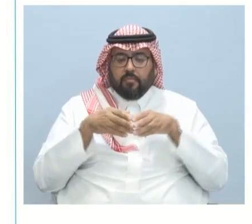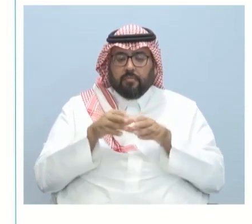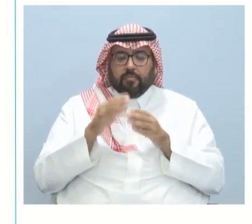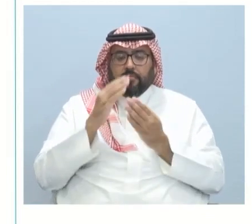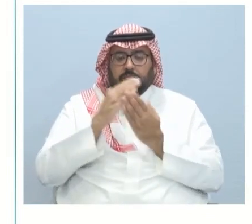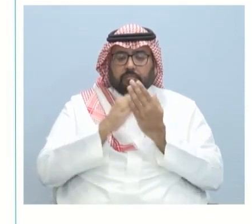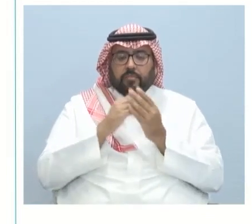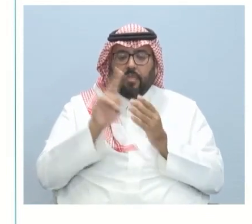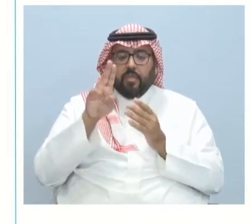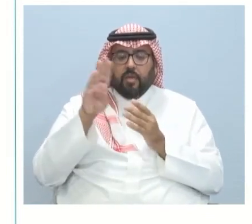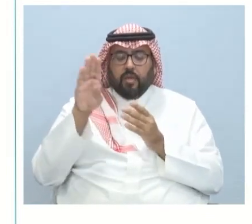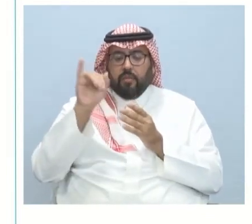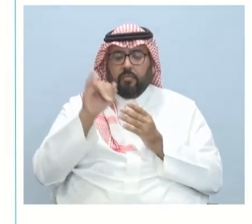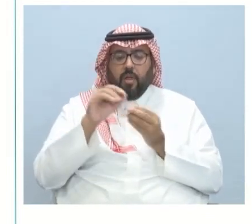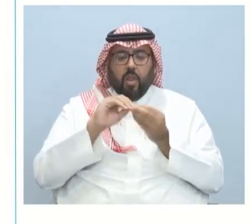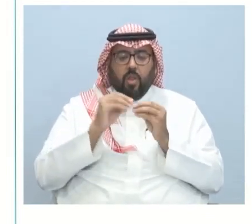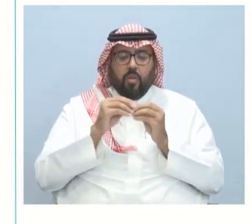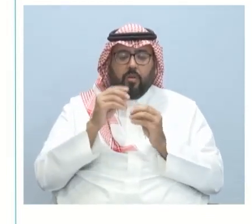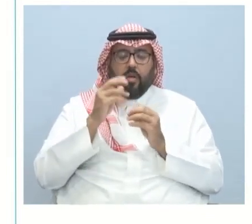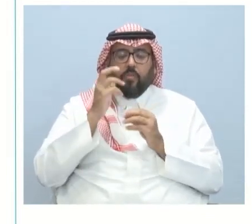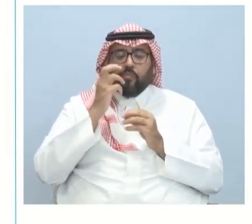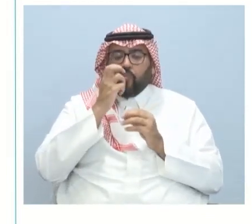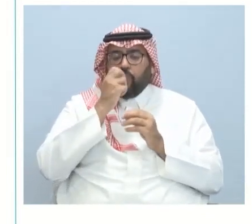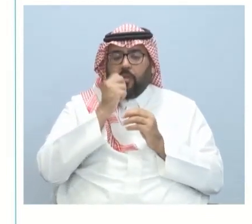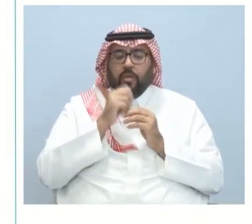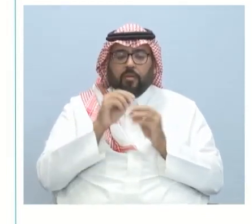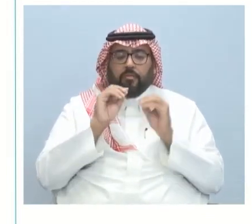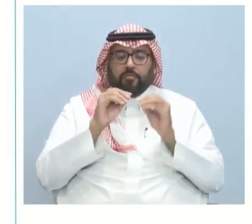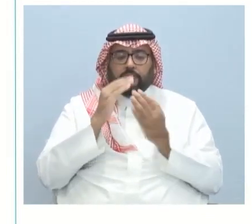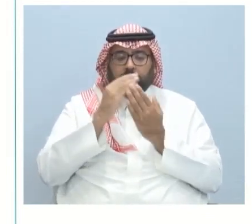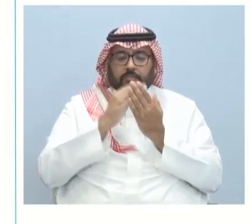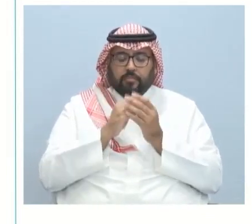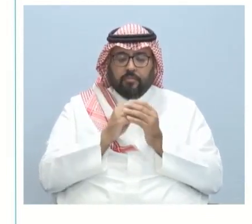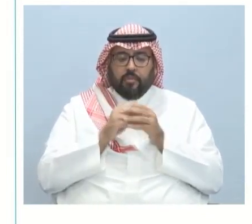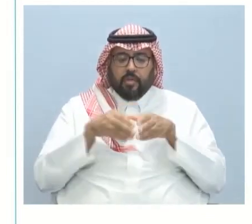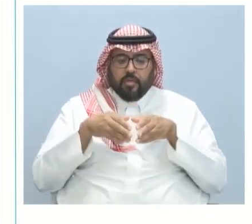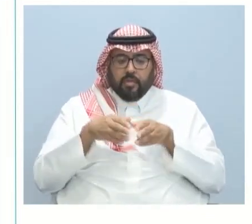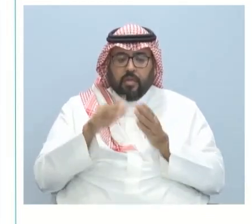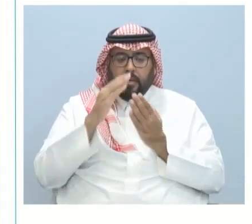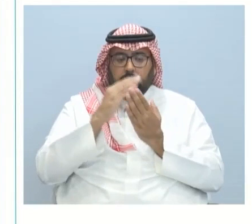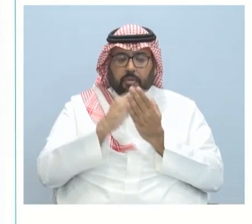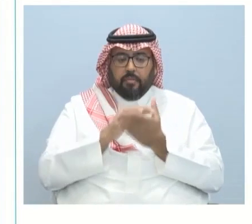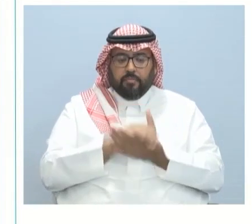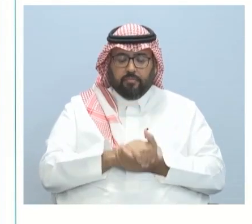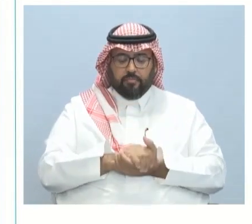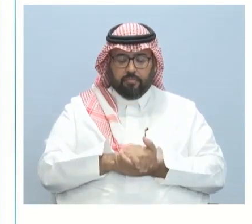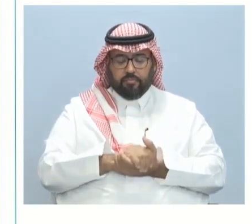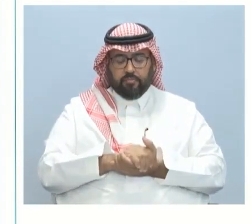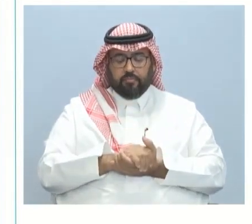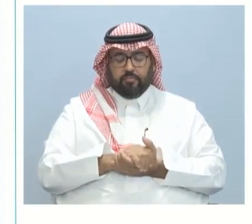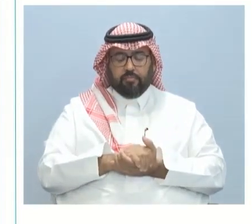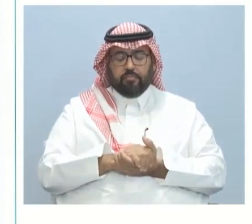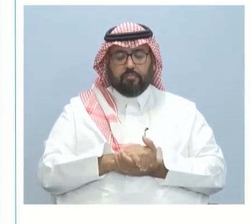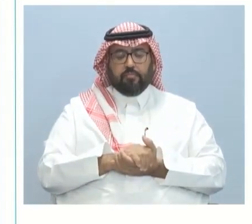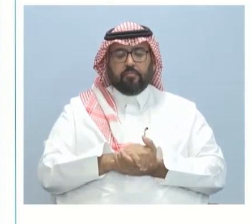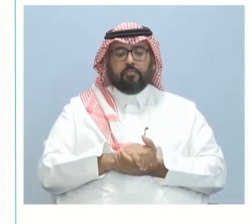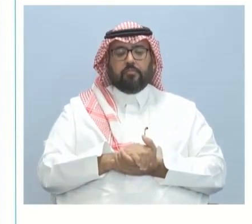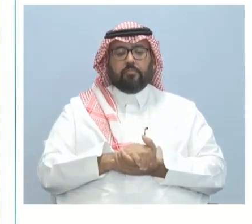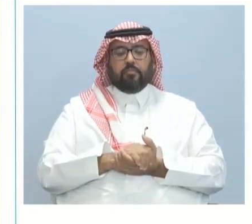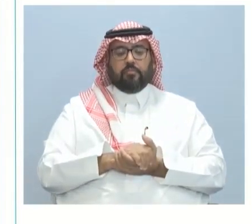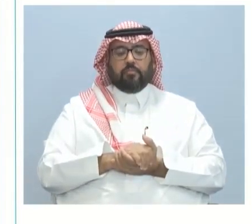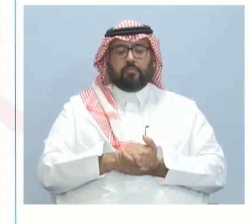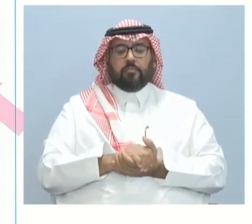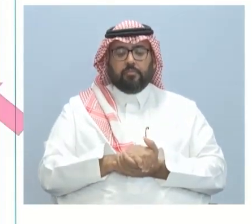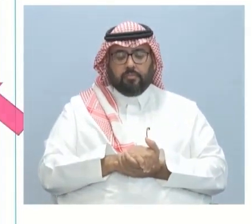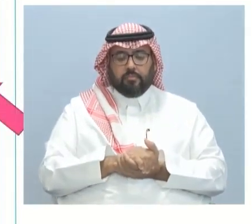لبنات التحكم ذات اللون ال برتقالي وتتحكم في سير البرنامج لبنات التكرار في فيكس كود